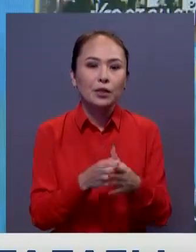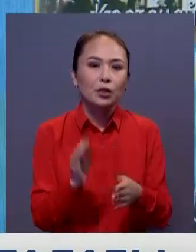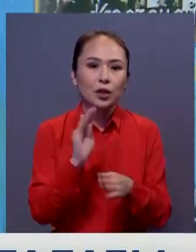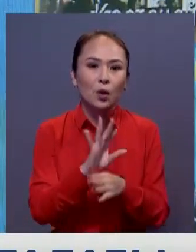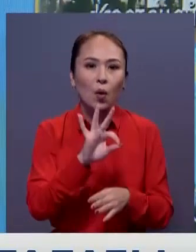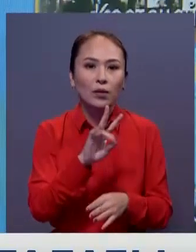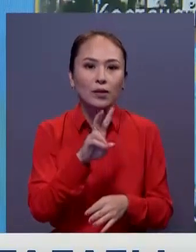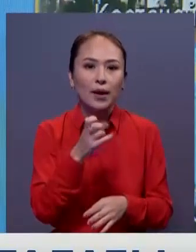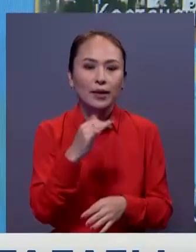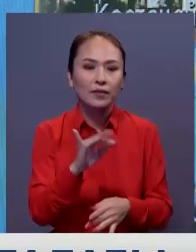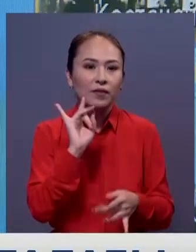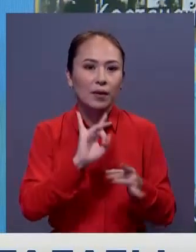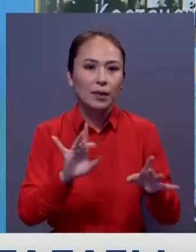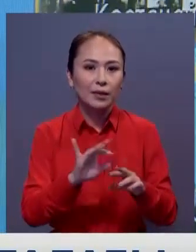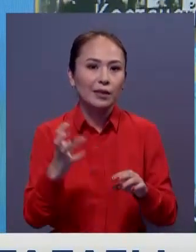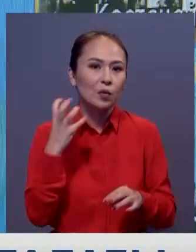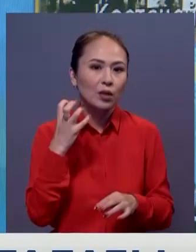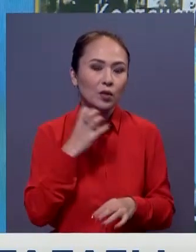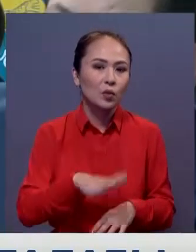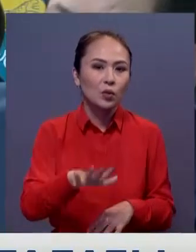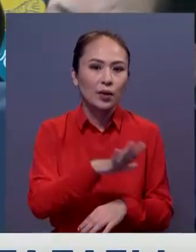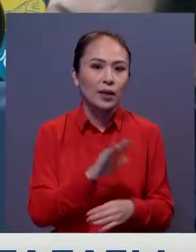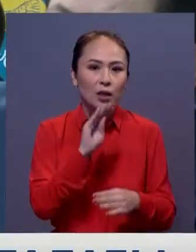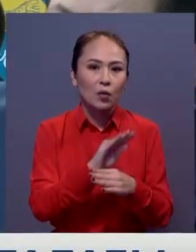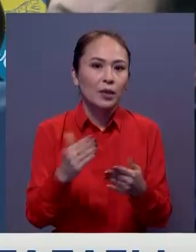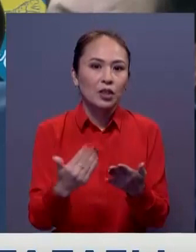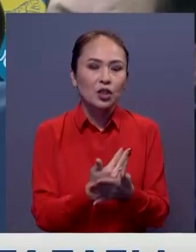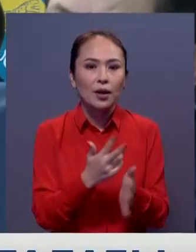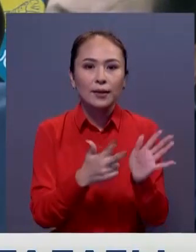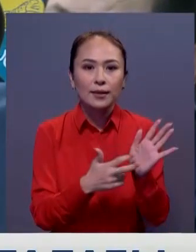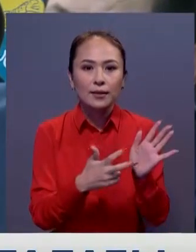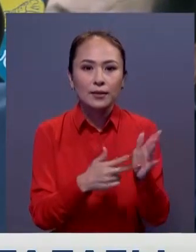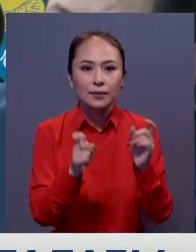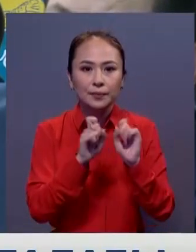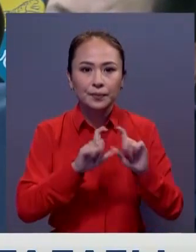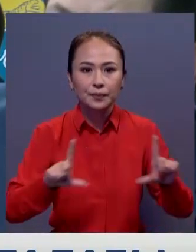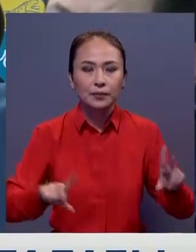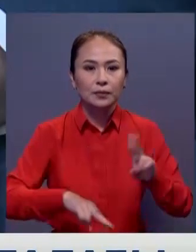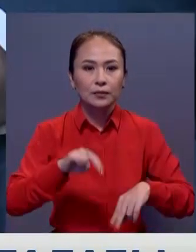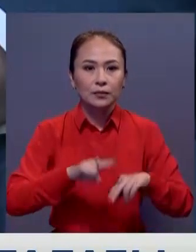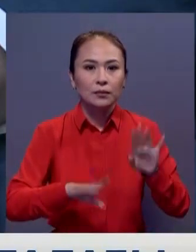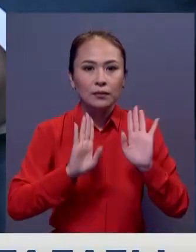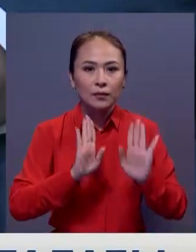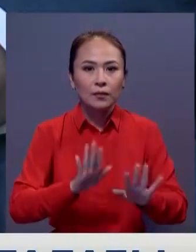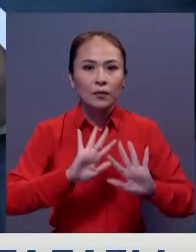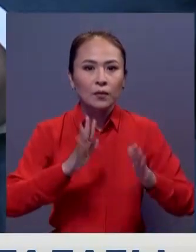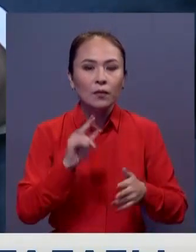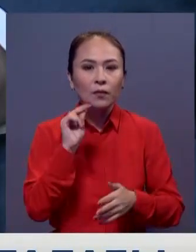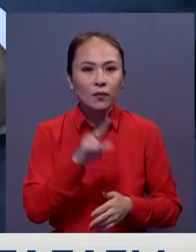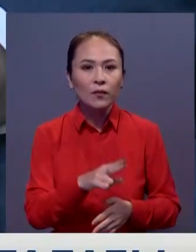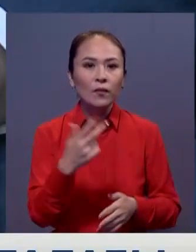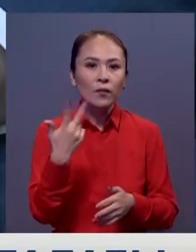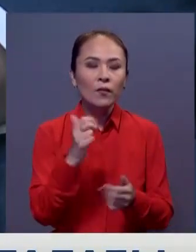Партия құрылтайына онлайн форматта қатысқан қызылордалықтар, сондай-ақ ел аумағында жаңадан 800 мектеп салынып, апатты және